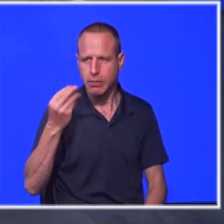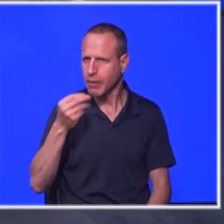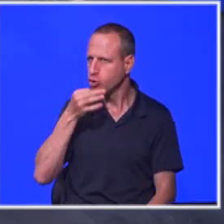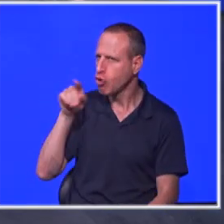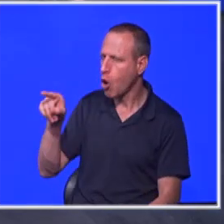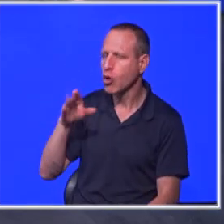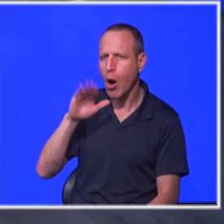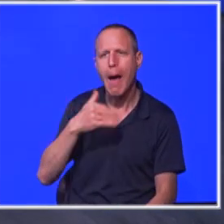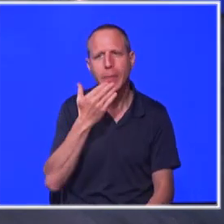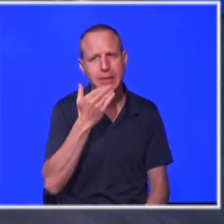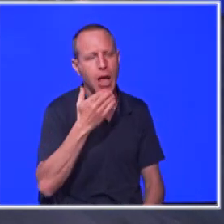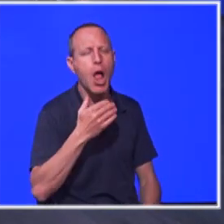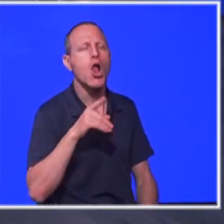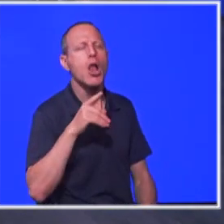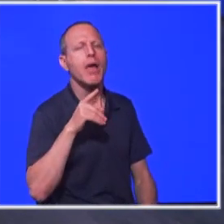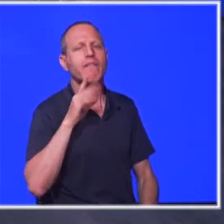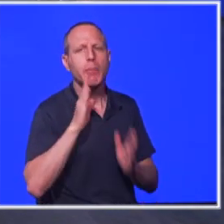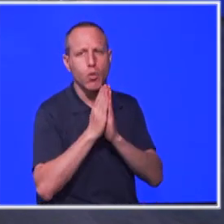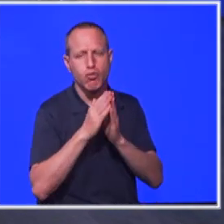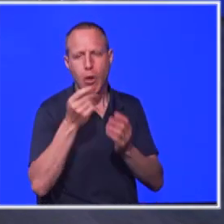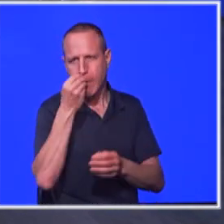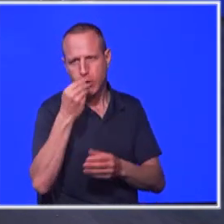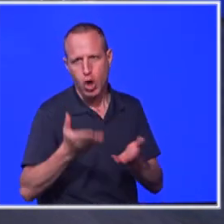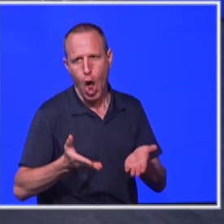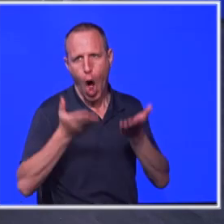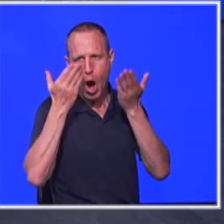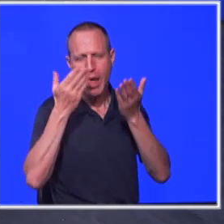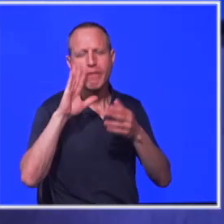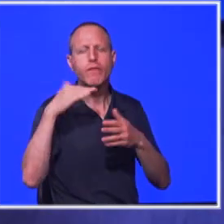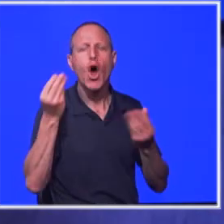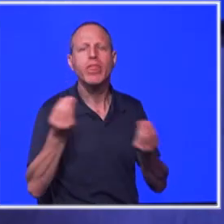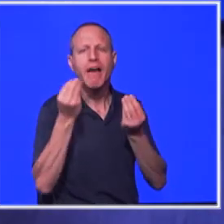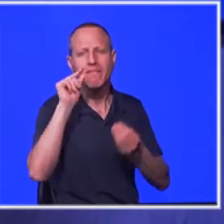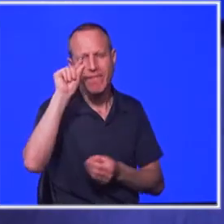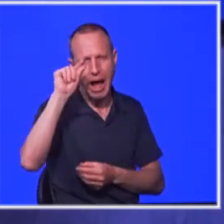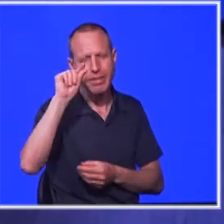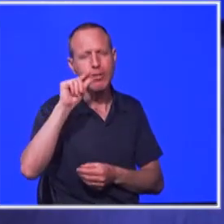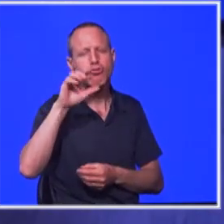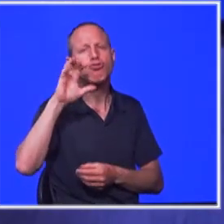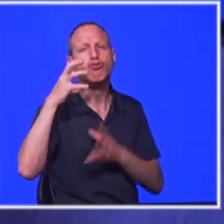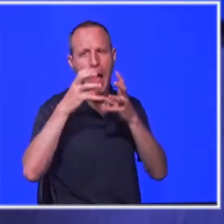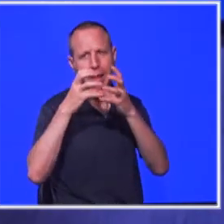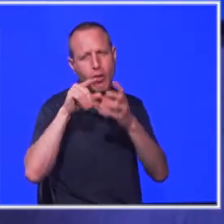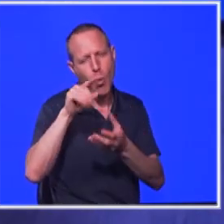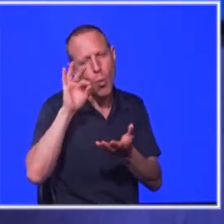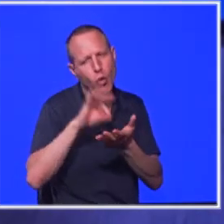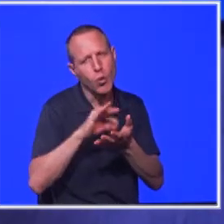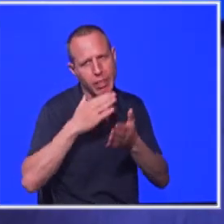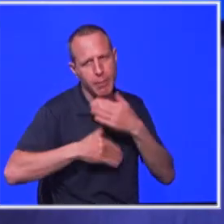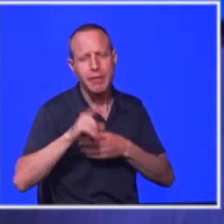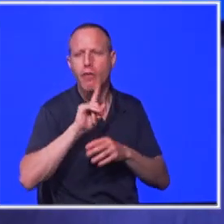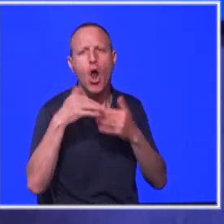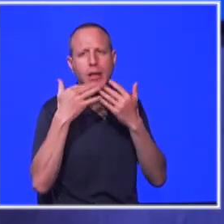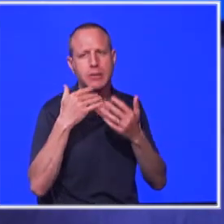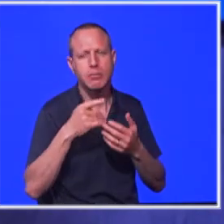עולה, הביקוש למזון עולה, ויש עוד מרכיב קטן שהאננס הוא אנקדוטה נחמדה, אבל הוא לגמרי לא הסיפור.